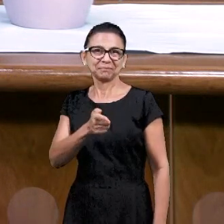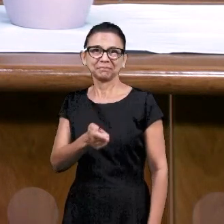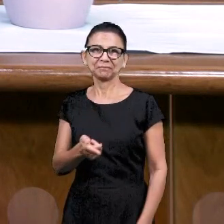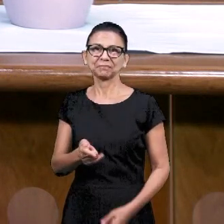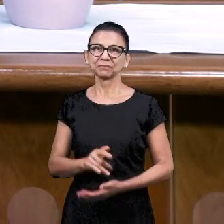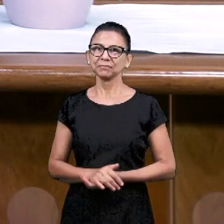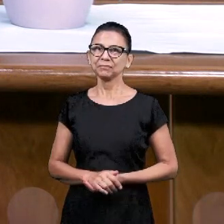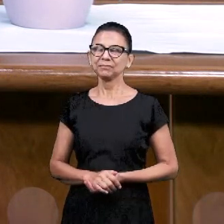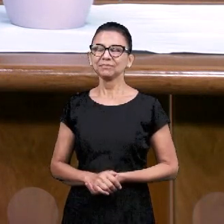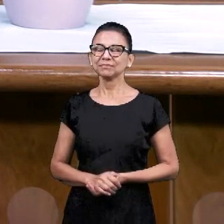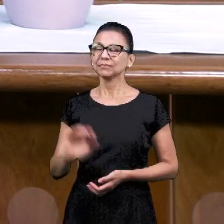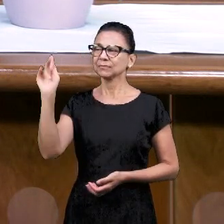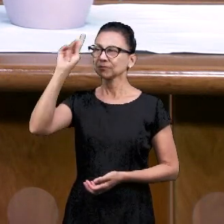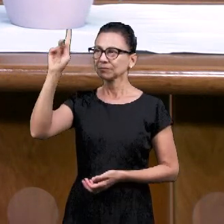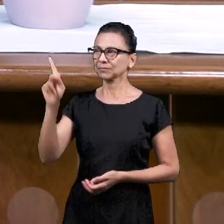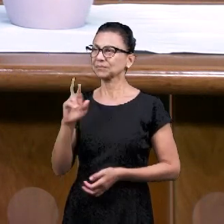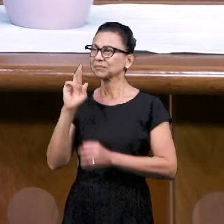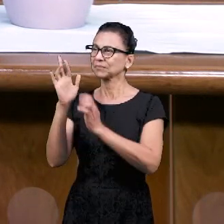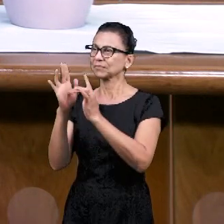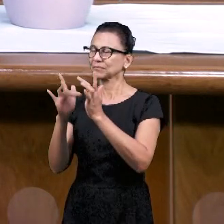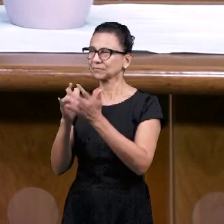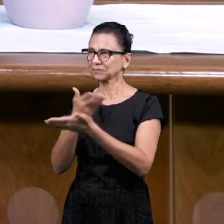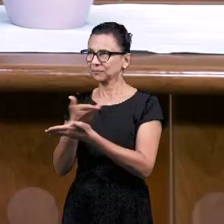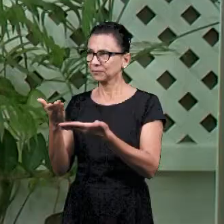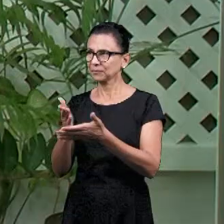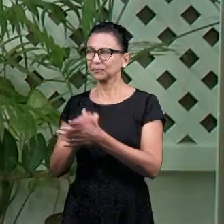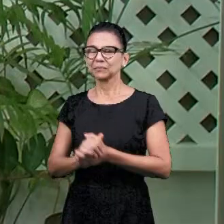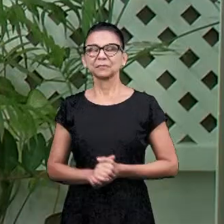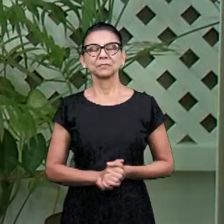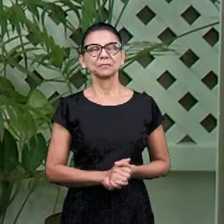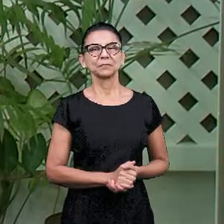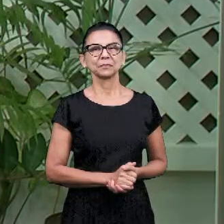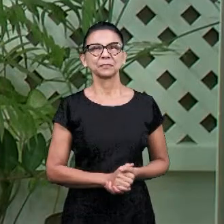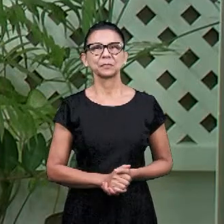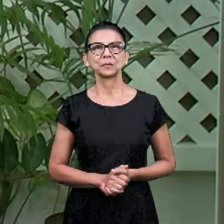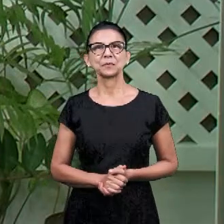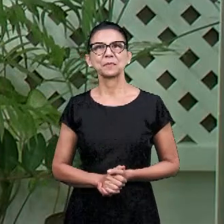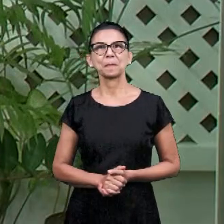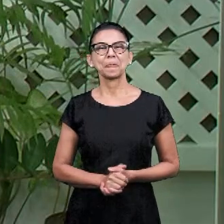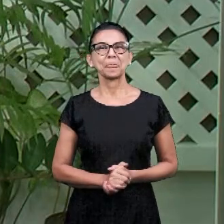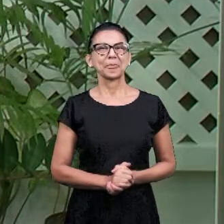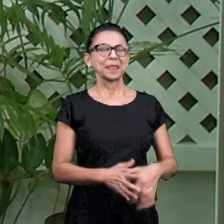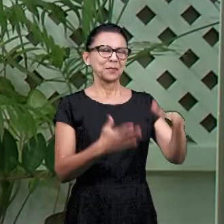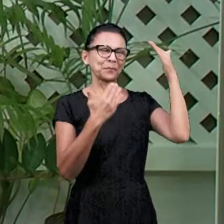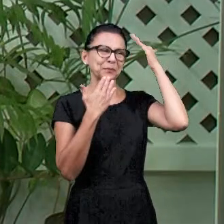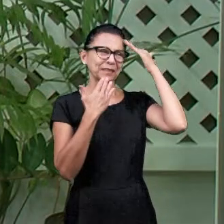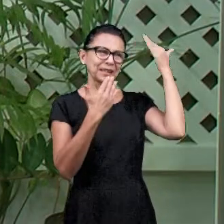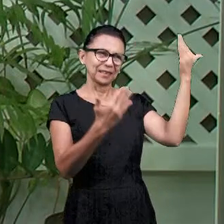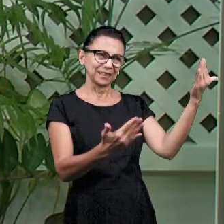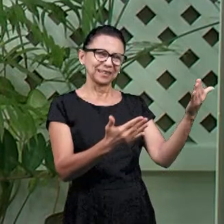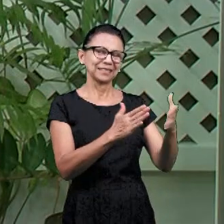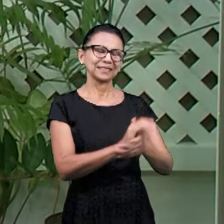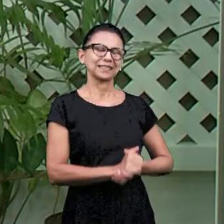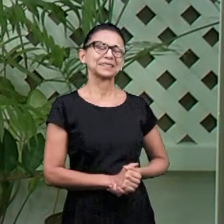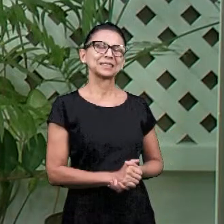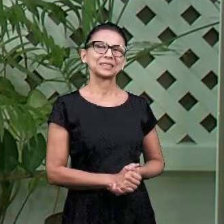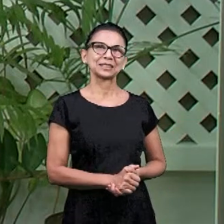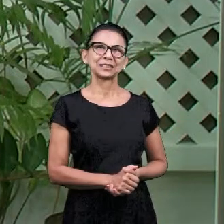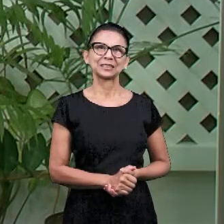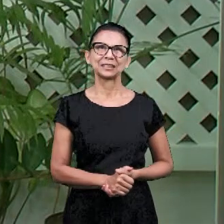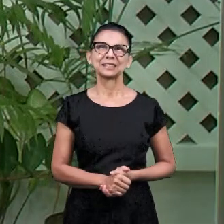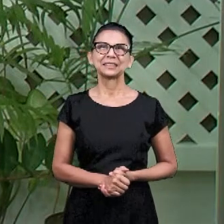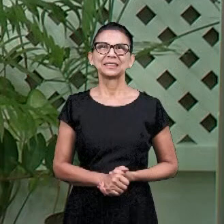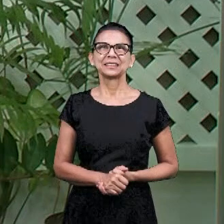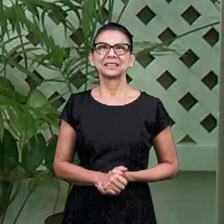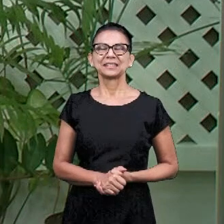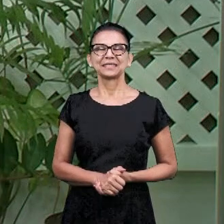une interaction avec lui maintenant. Donc, passager de Ti, je vous salue dans la paix du Seigneur Jésus.